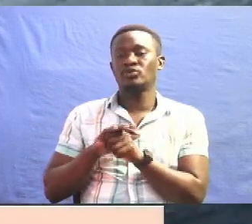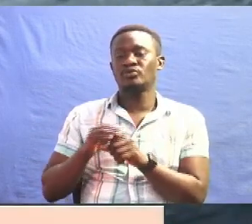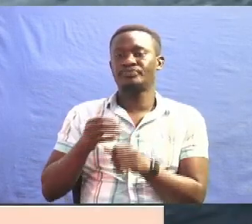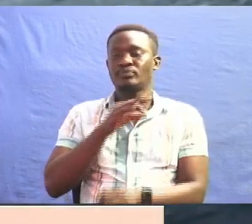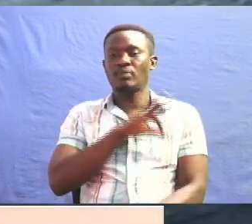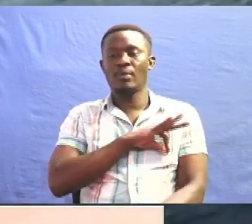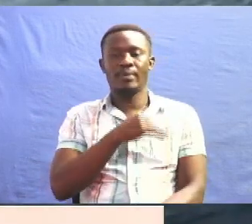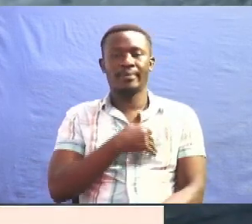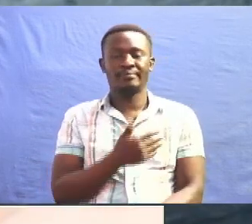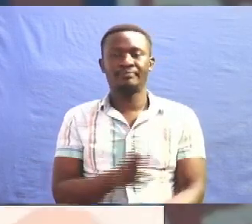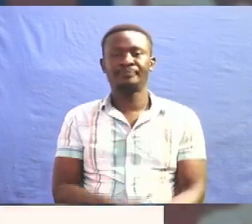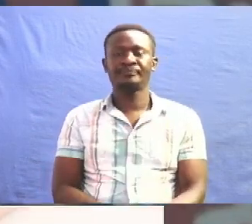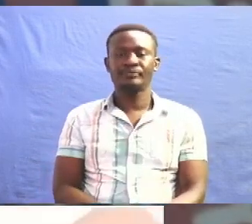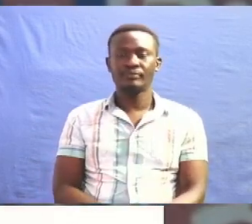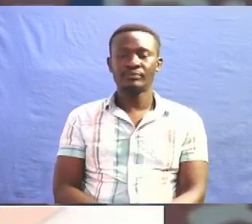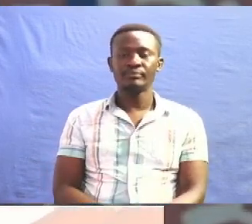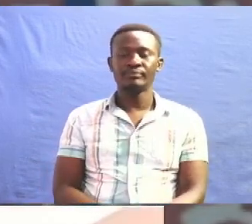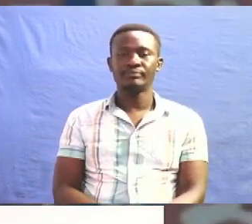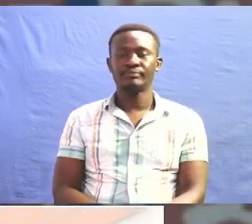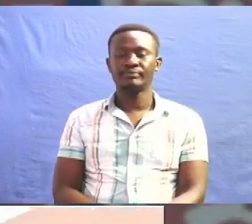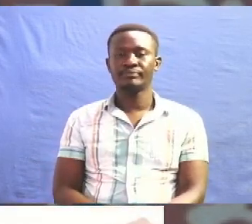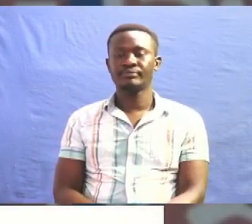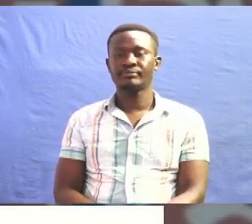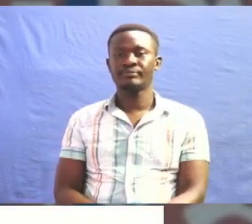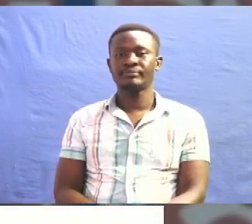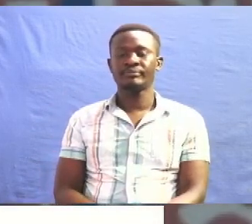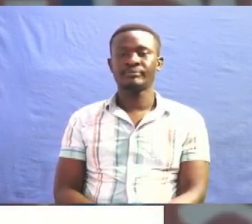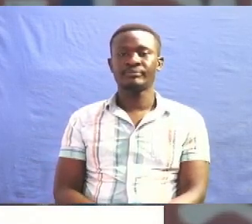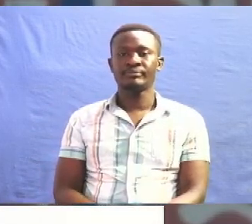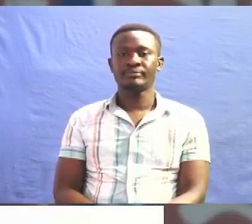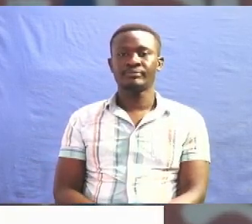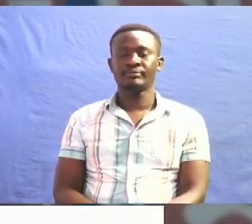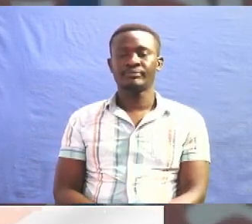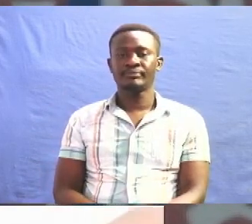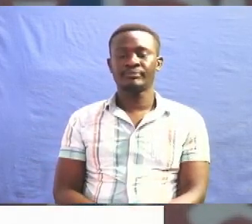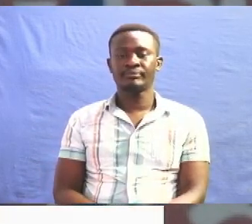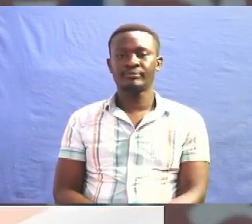nishati mbadala. Auma Evans, runinga ya KU, Nairobi.